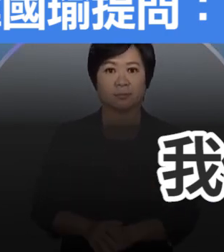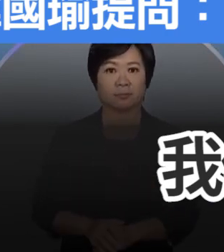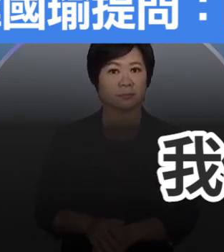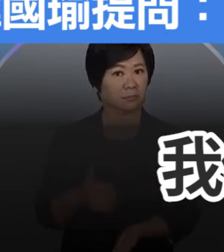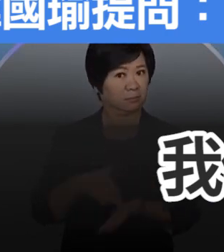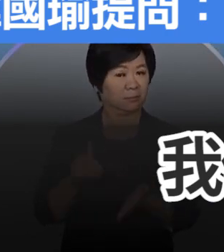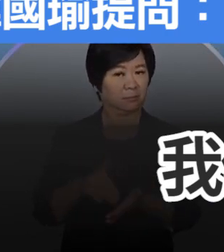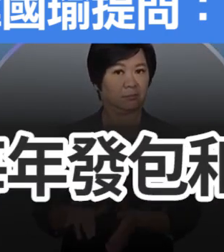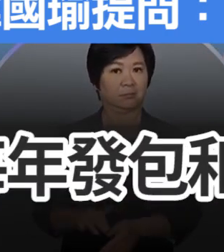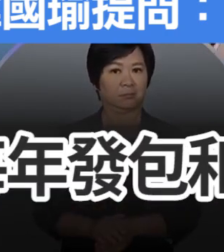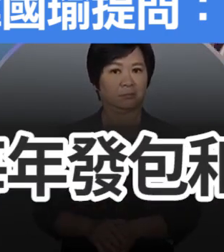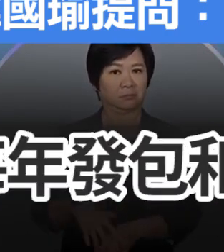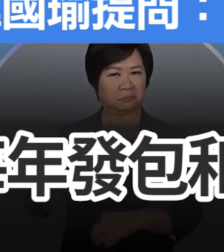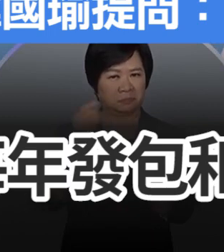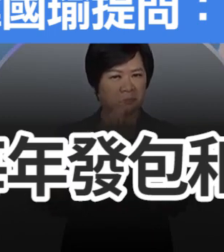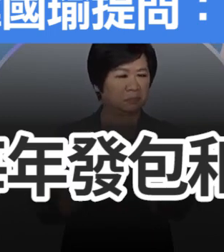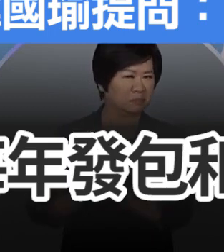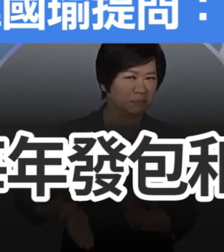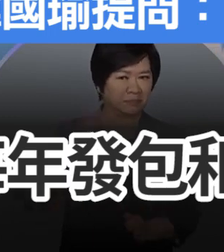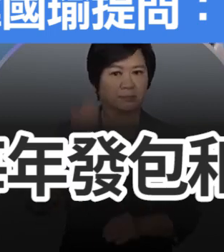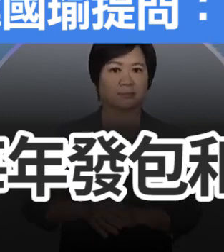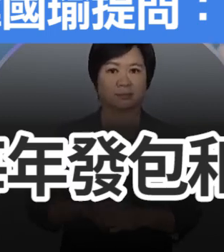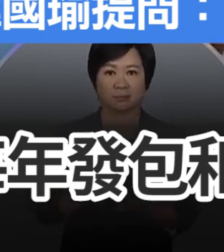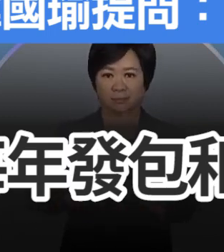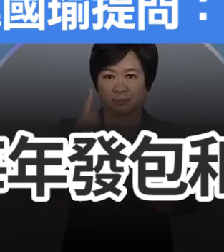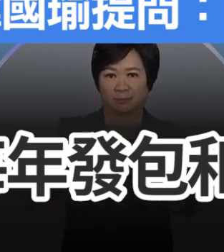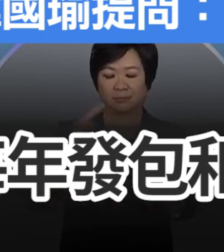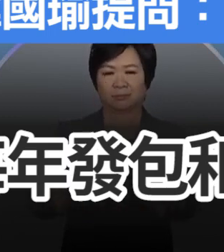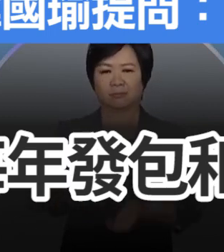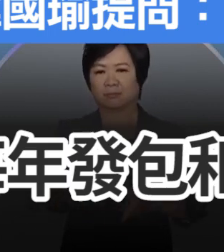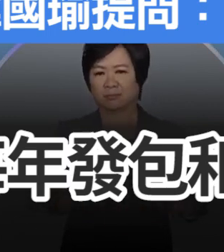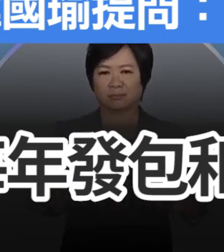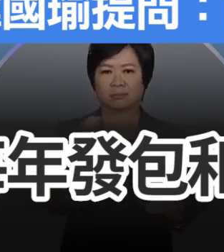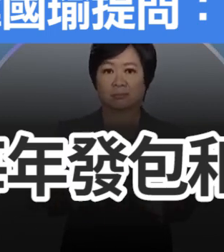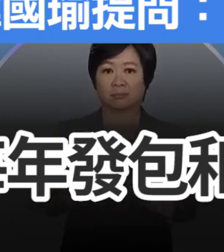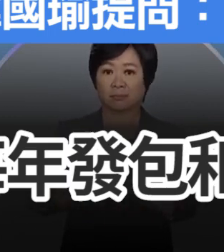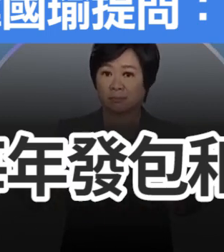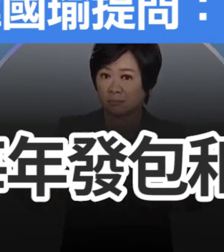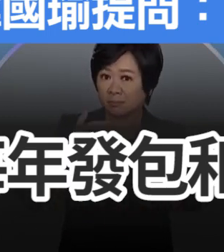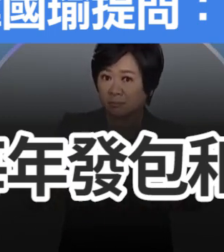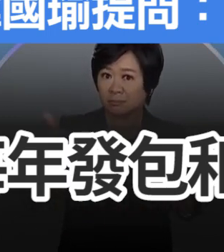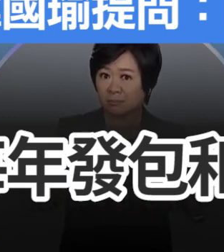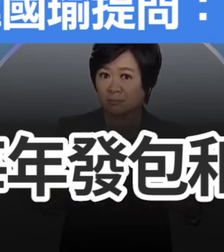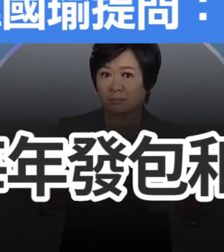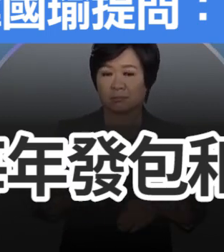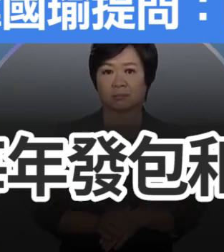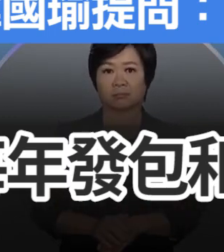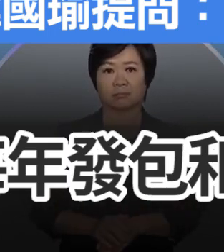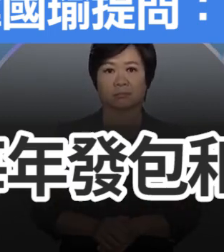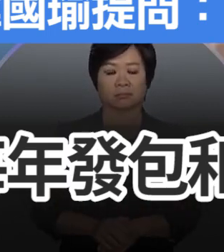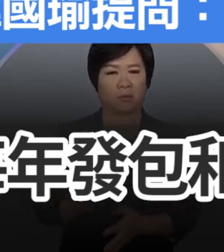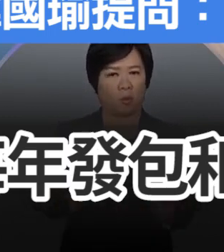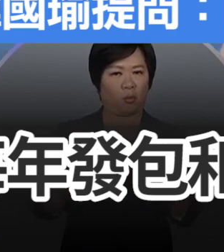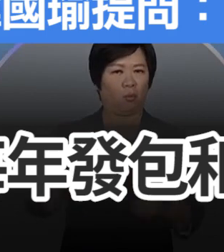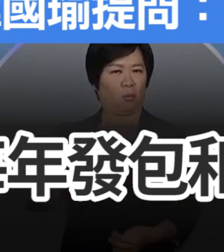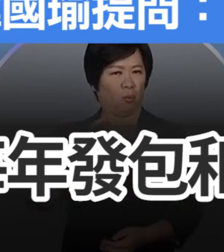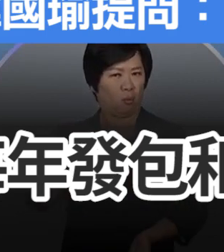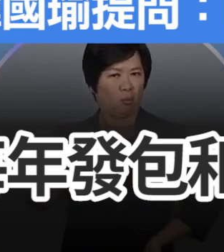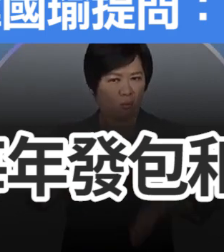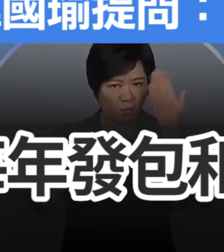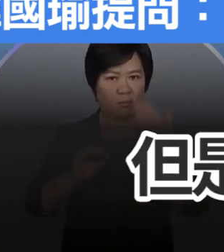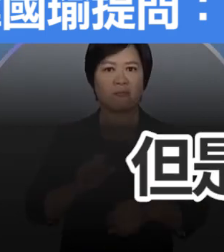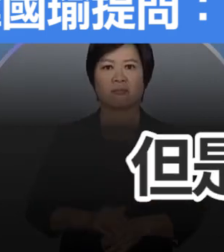超过上兆，每年发包和出去的这些工程是以10万件为基